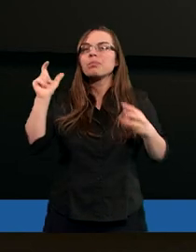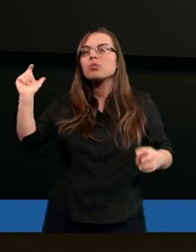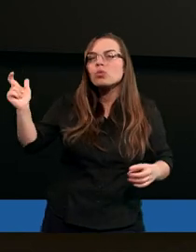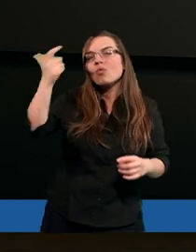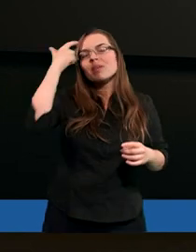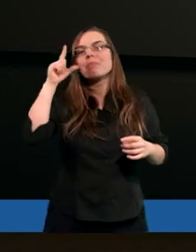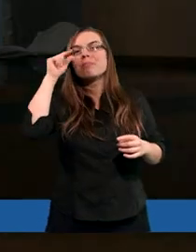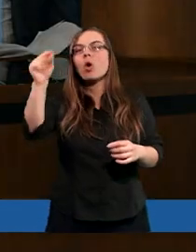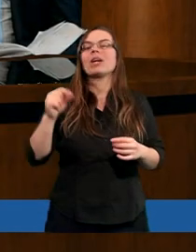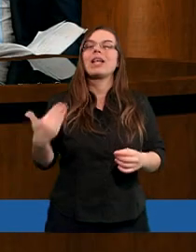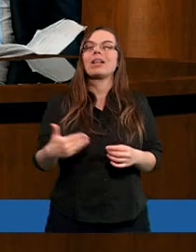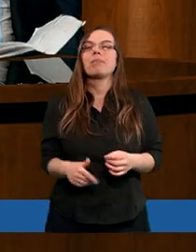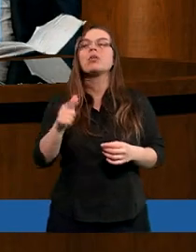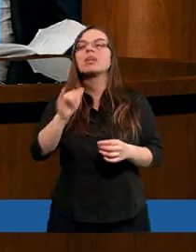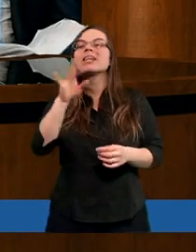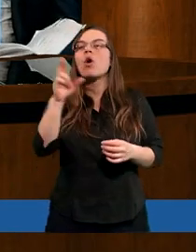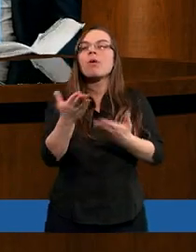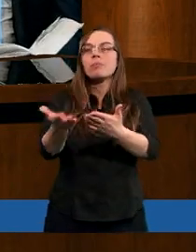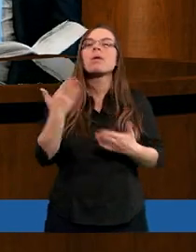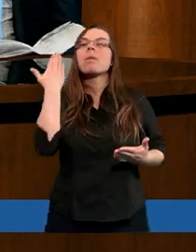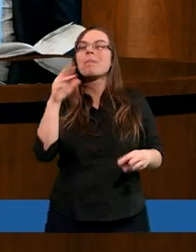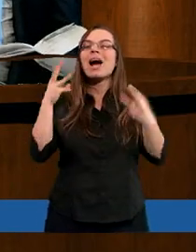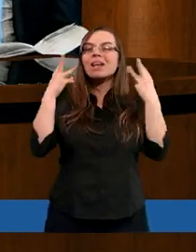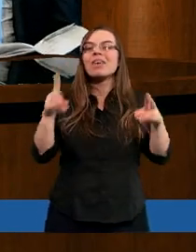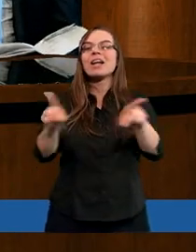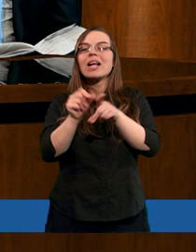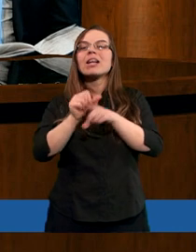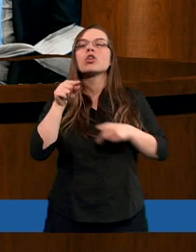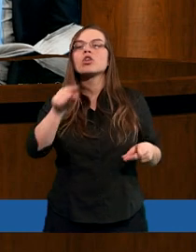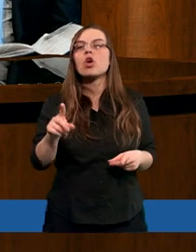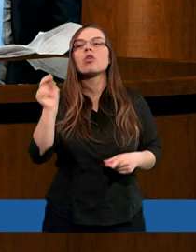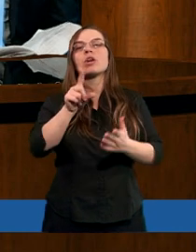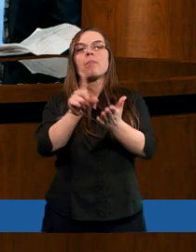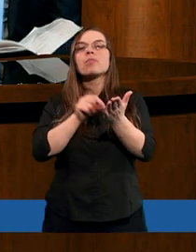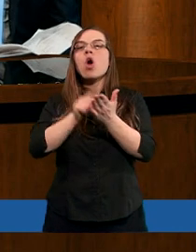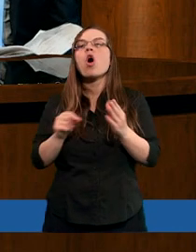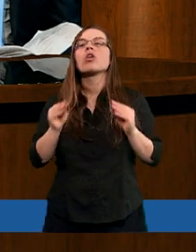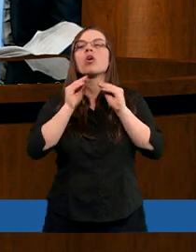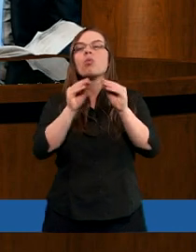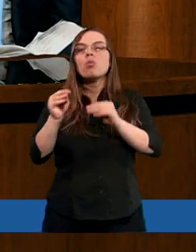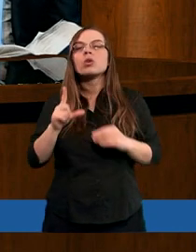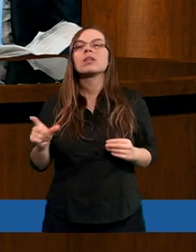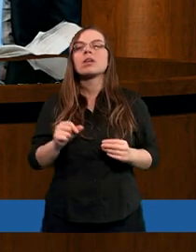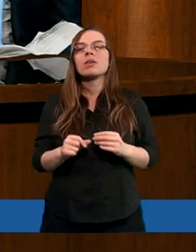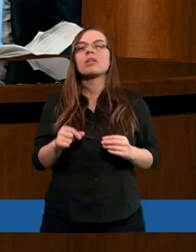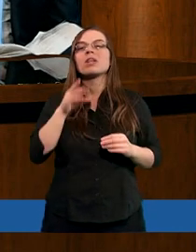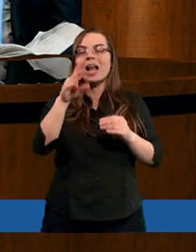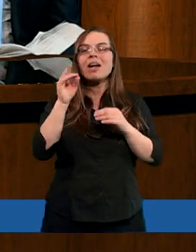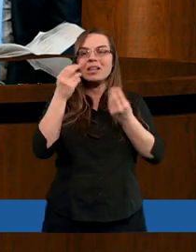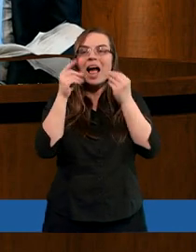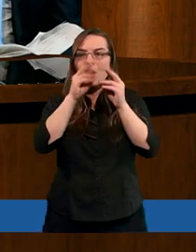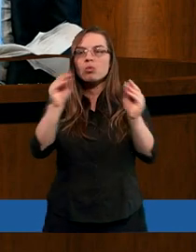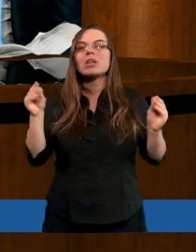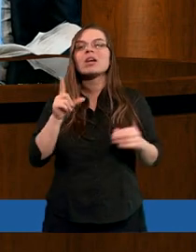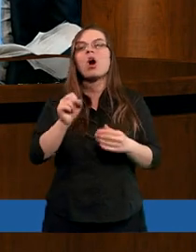co jeszcze? Proszę bardzo, Igor. To jest bardzo ważne właśnie, że apostoł Piotr tutaj składzie naczyc przede wszystkim